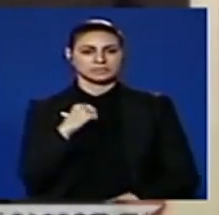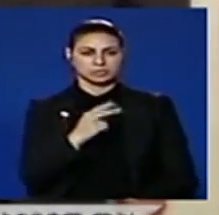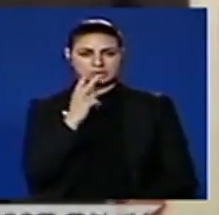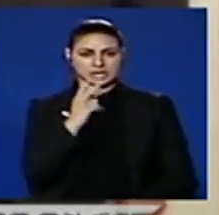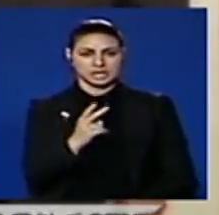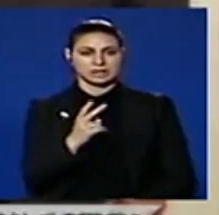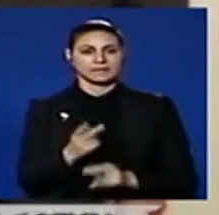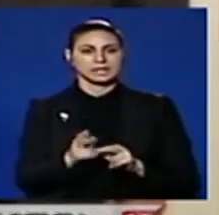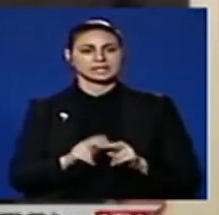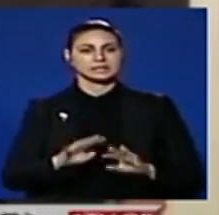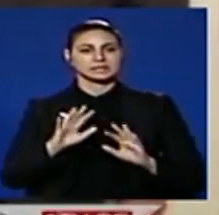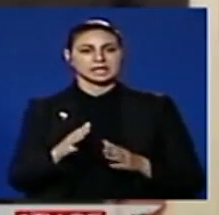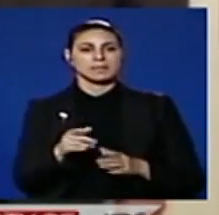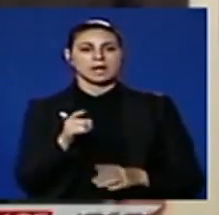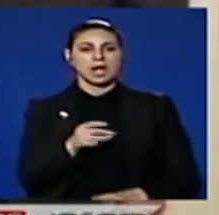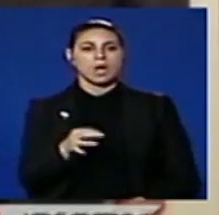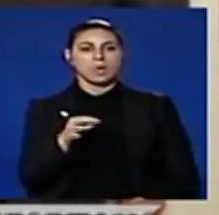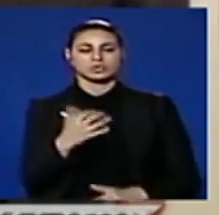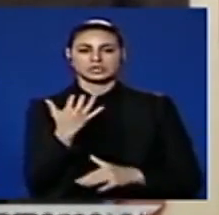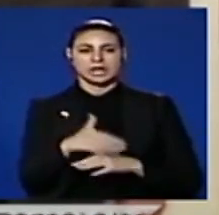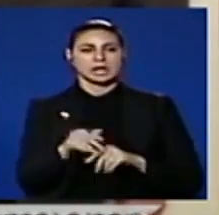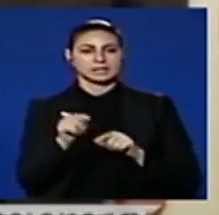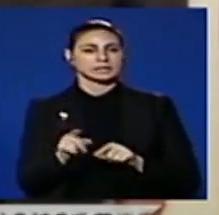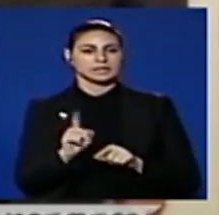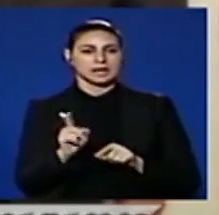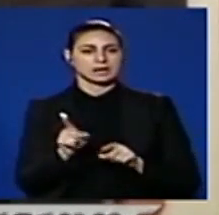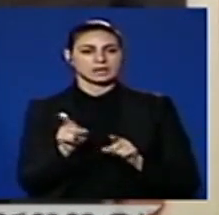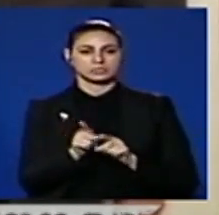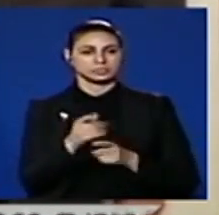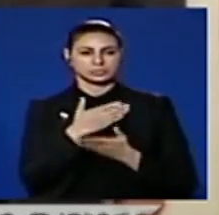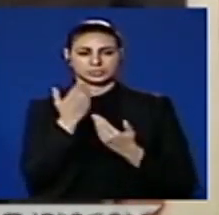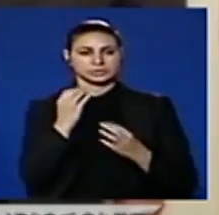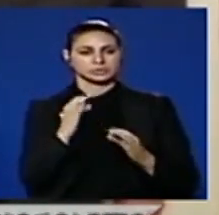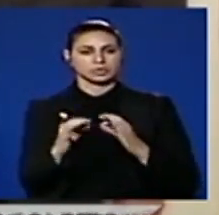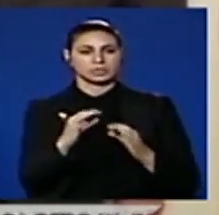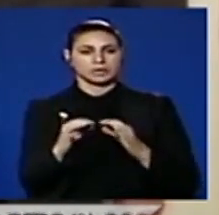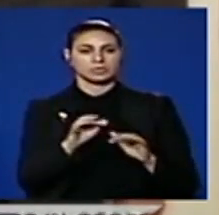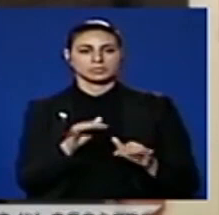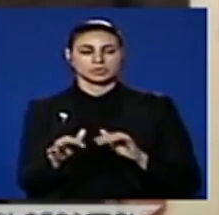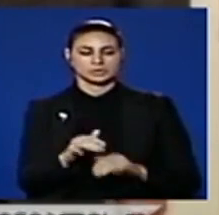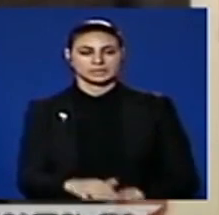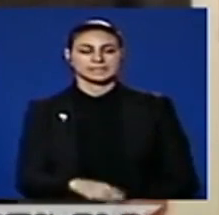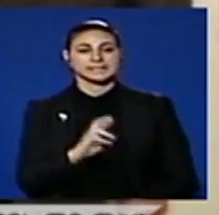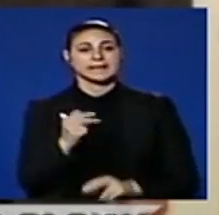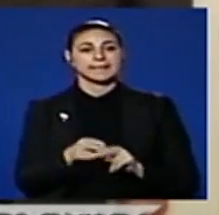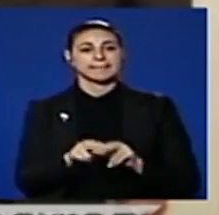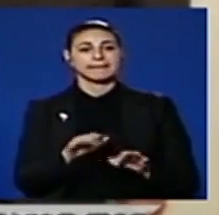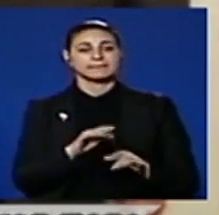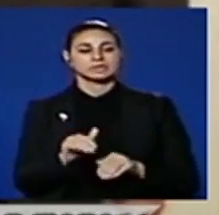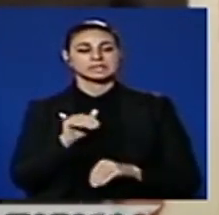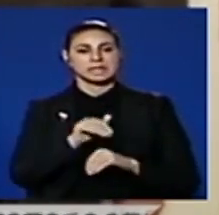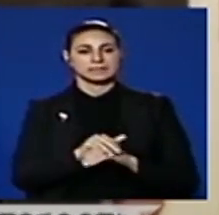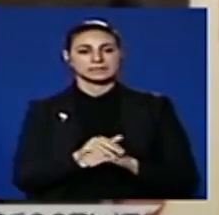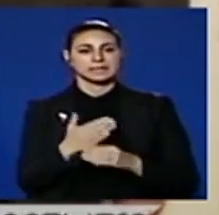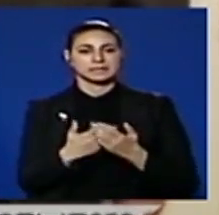თვალწინ, ეს ხდება ოლქში და არა გარეთ, თუმცა არც გარეთ არ არის ეს ნორმალური პროცესი და ეს პროცესი დააფიქსირა